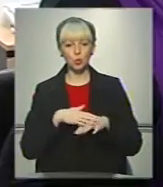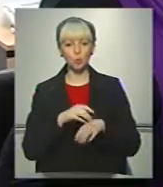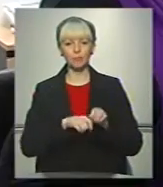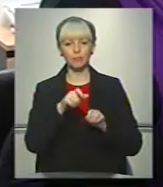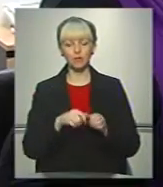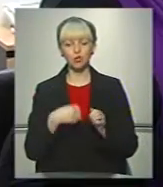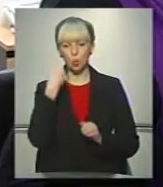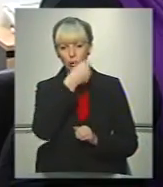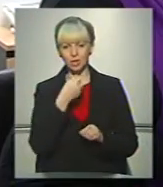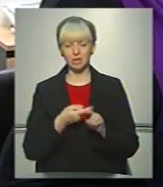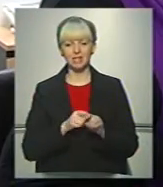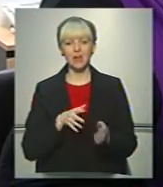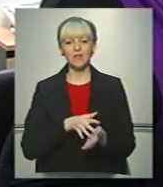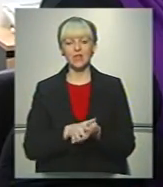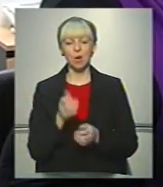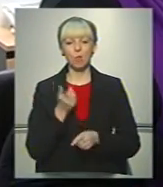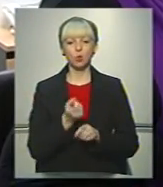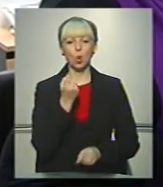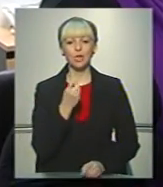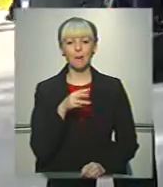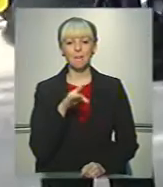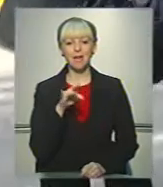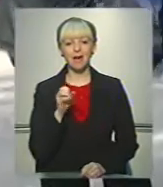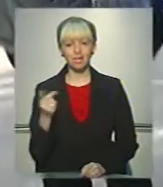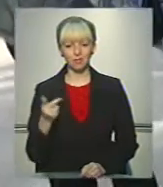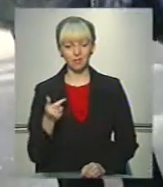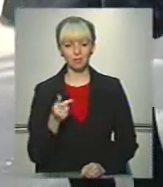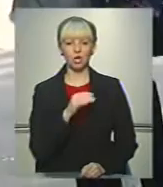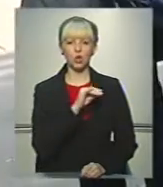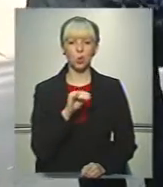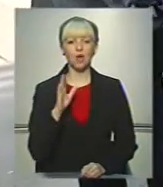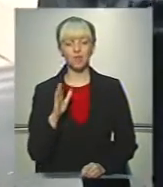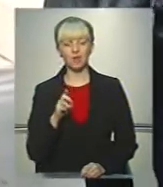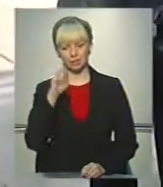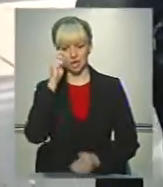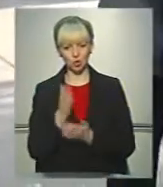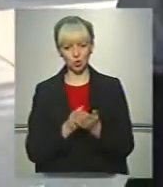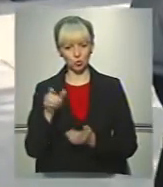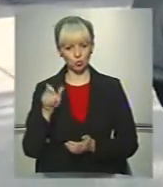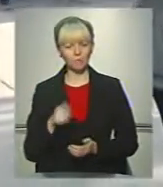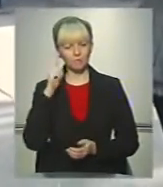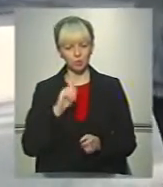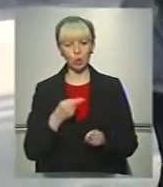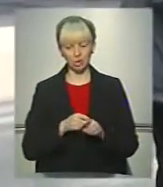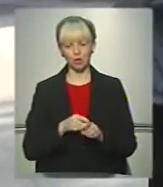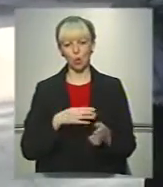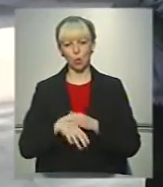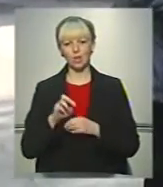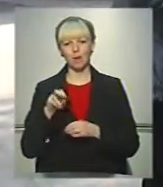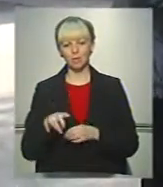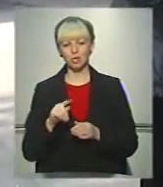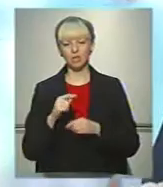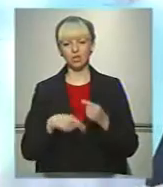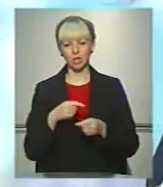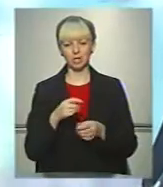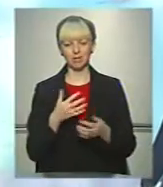експертів, щорічно на це витрачається понад 11 мільярдів гривень. Юлія Вікторівна – держслужбовець. Знає, що таке йти на лікарняний через